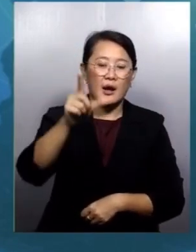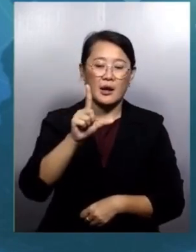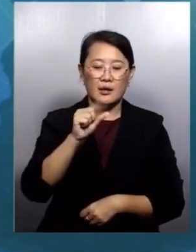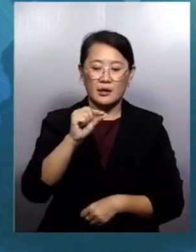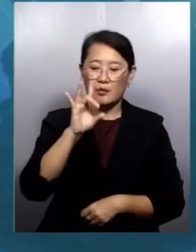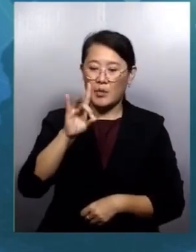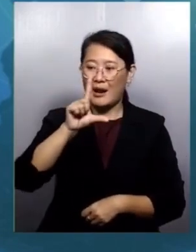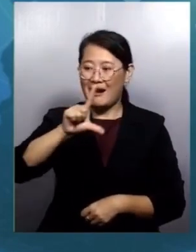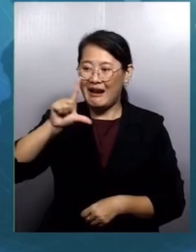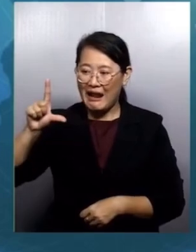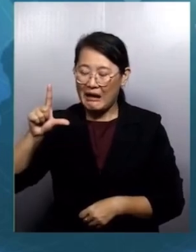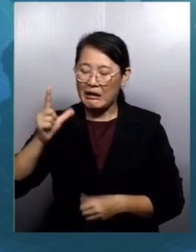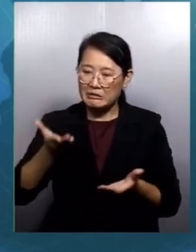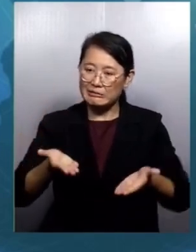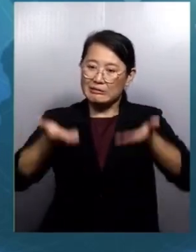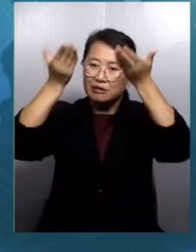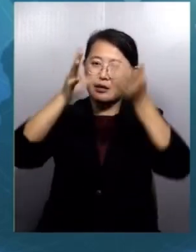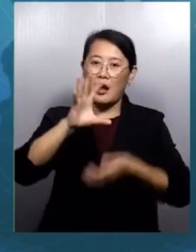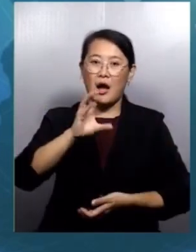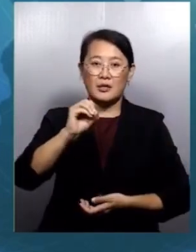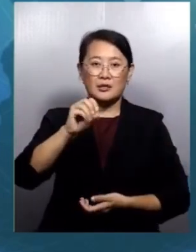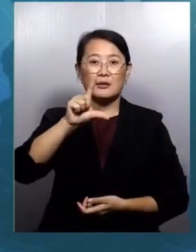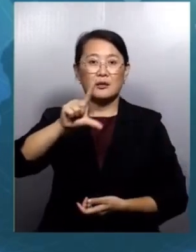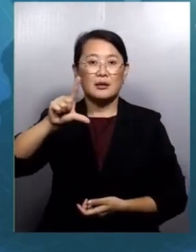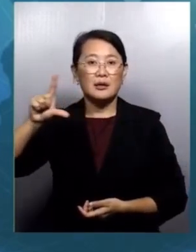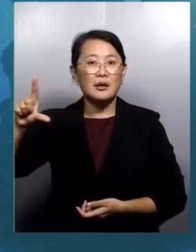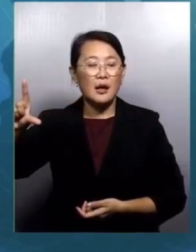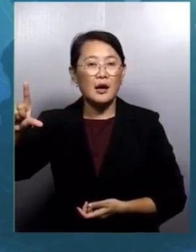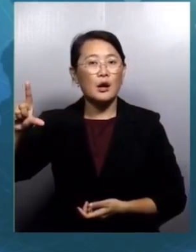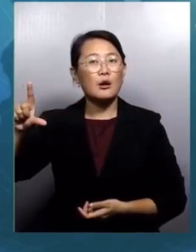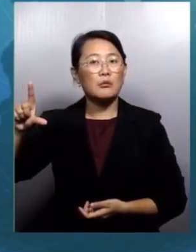าเป็น50ล้านล้านนี่เป็น projection ของหน่วย